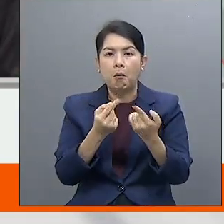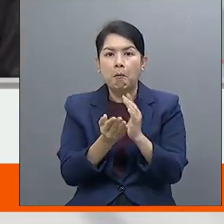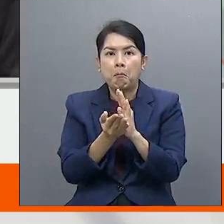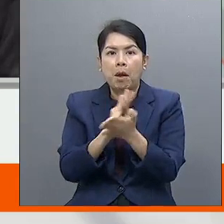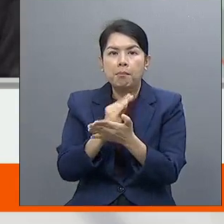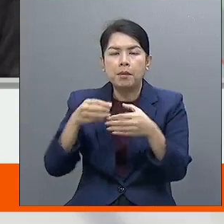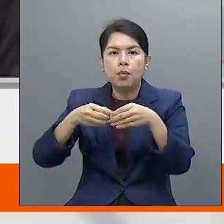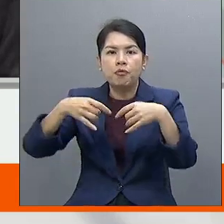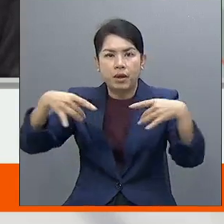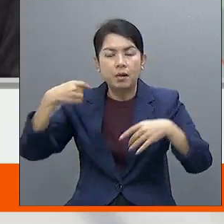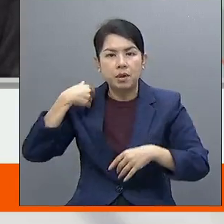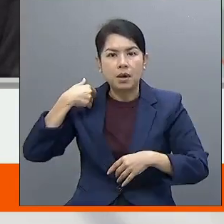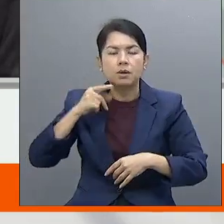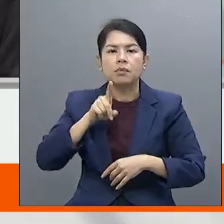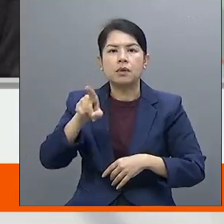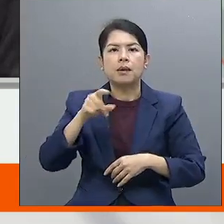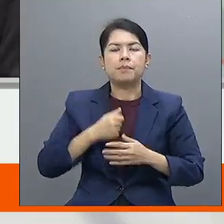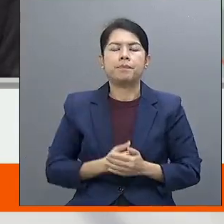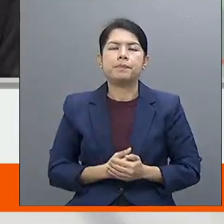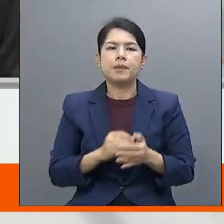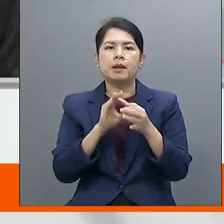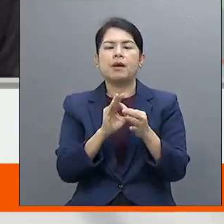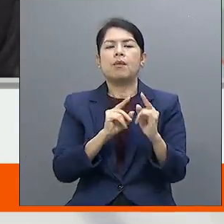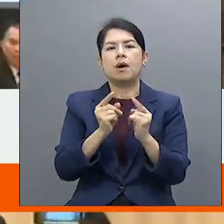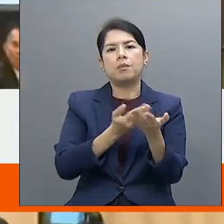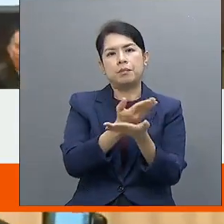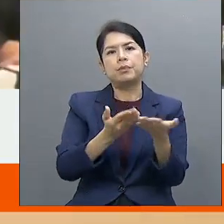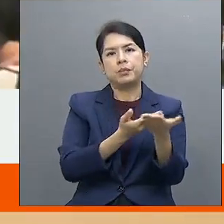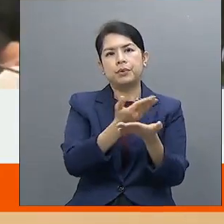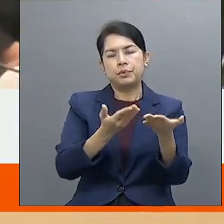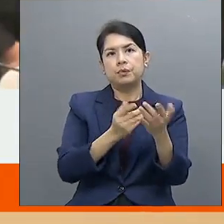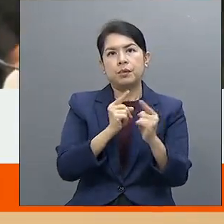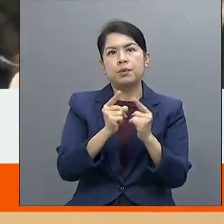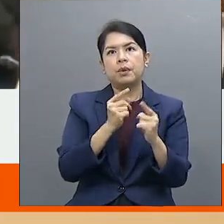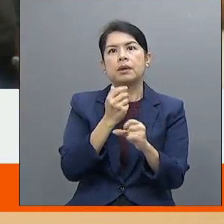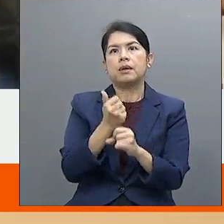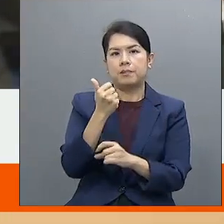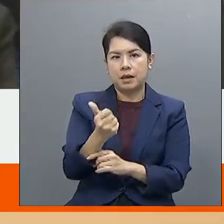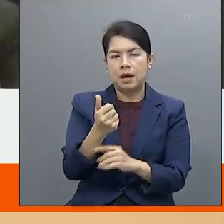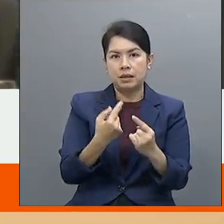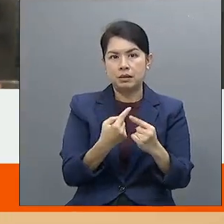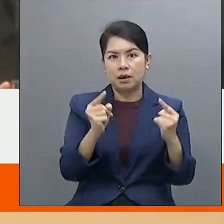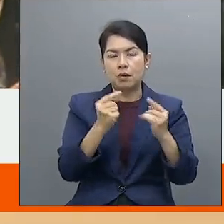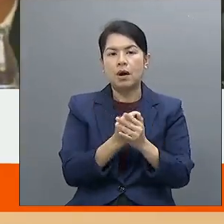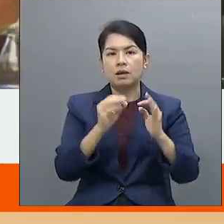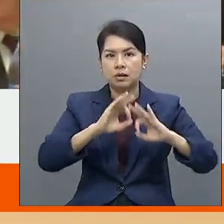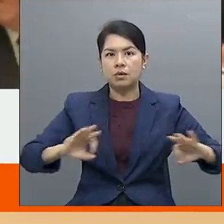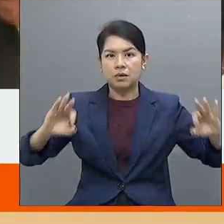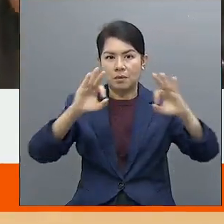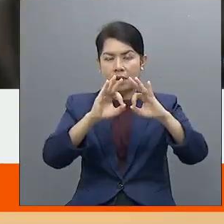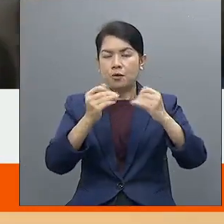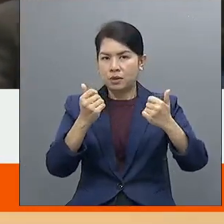คือการสนทนาเนี่ยเกิดขึ้นได้นะครับแต่อย่างไรก็ตามเนี่ยจริงๆเพื่อไทยก็ชัดเจนอยู่แ